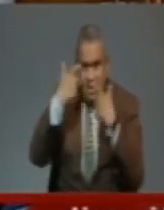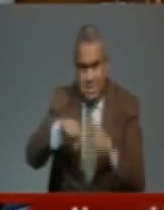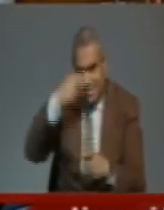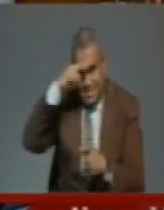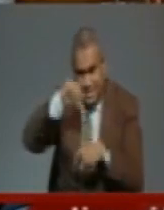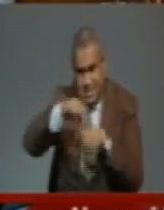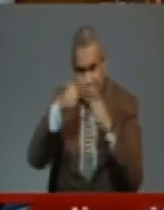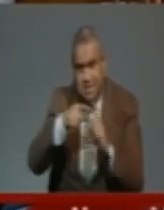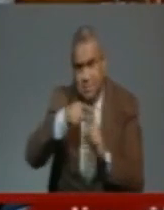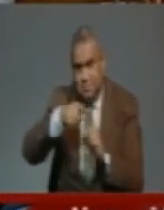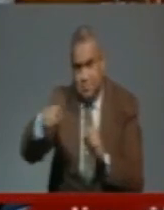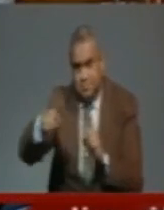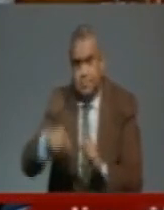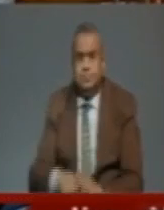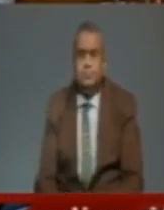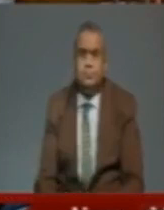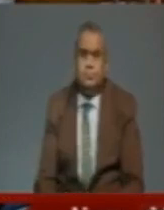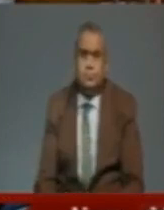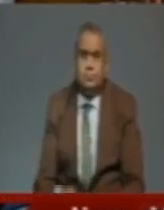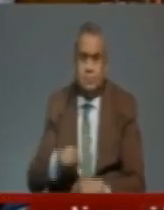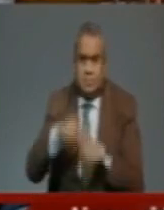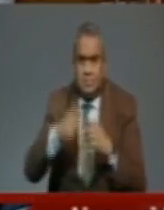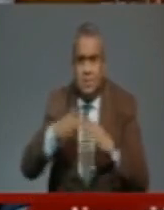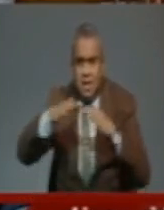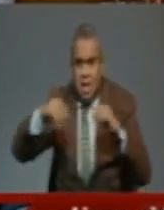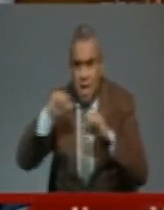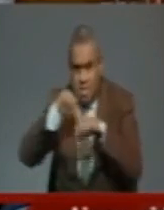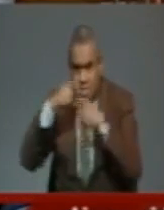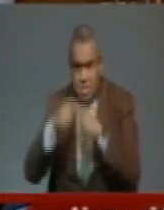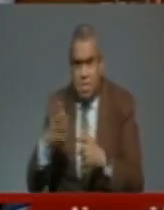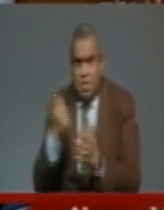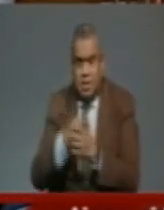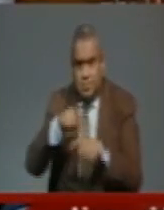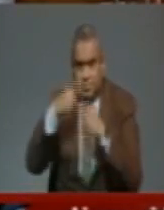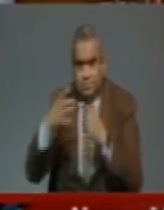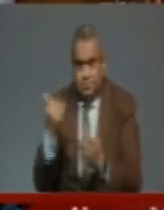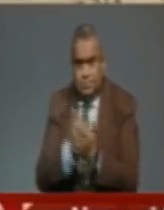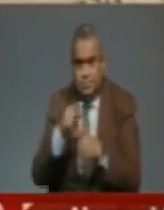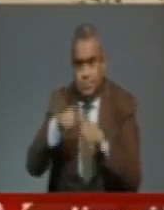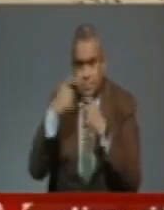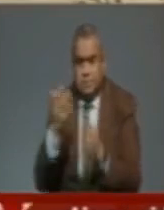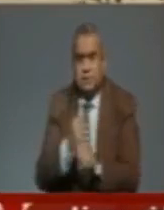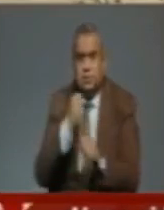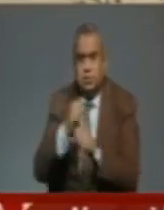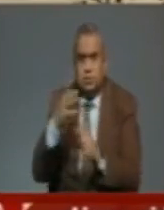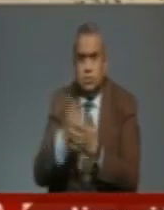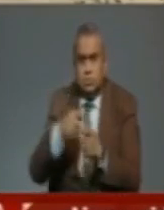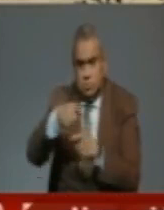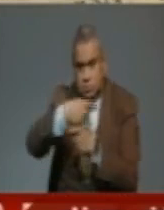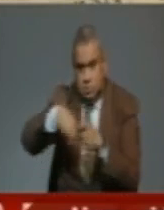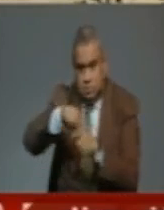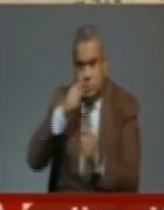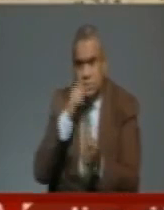حتى الميناء الجاف، بيربط يا فندم بقى او بيخدم مش الميناء الجاف فقط، بيخدم الميناء الجاف والمنطقه الصناعيه في